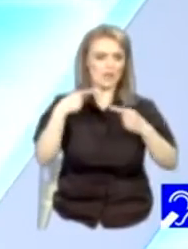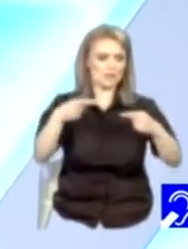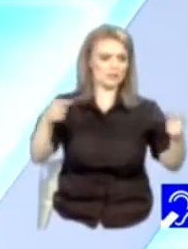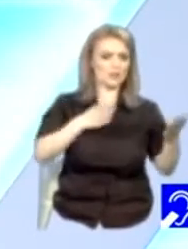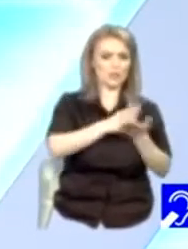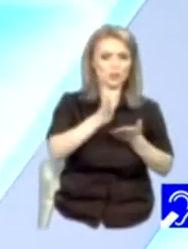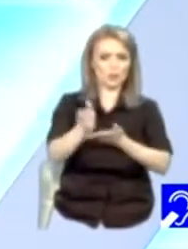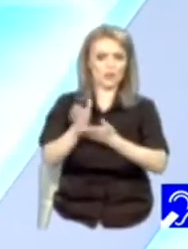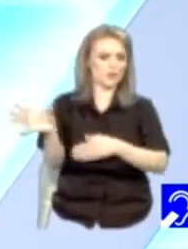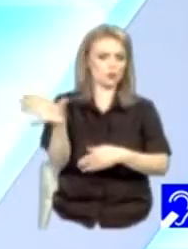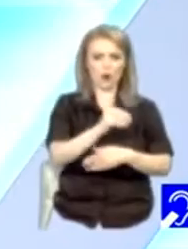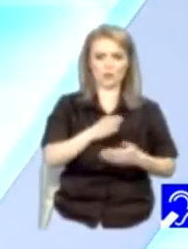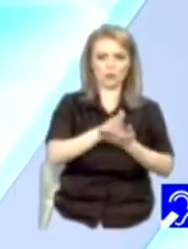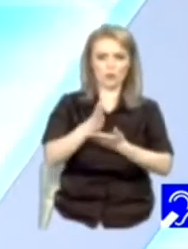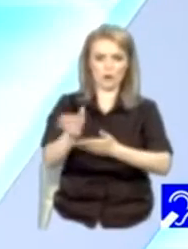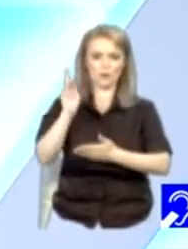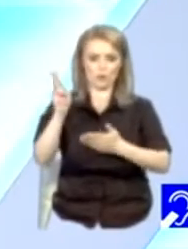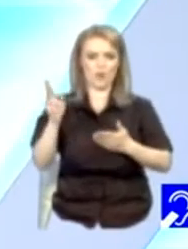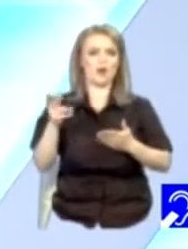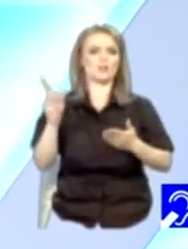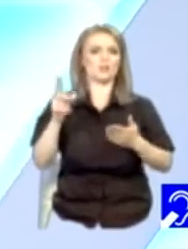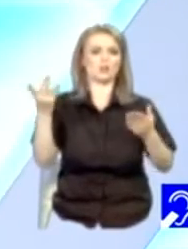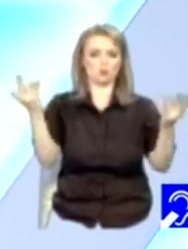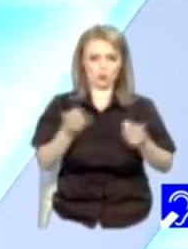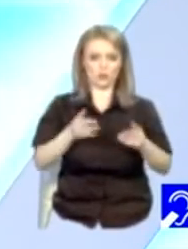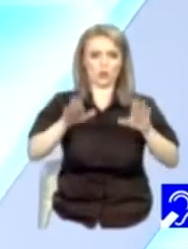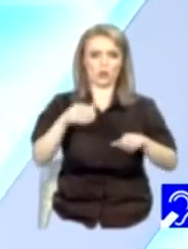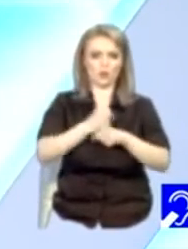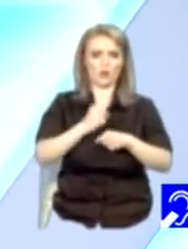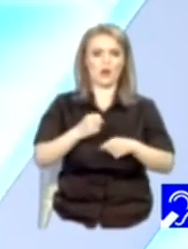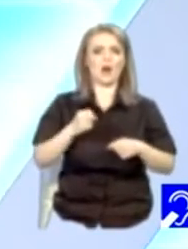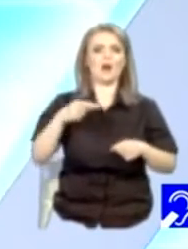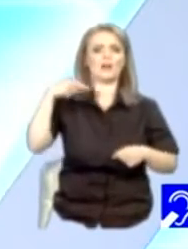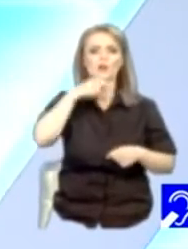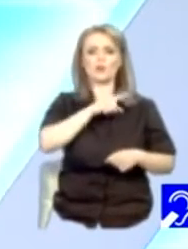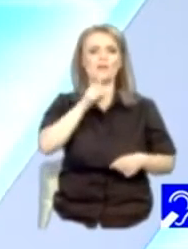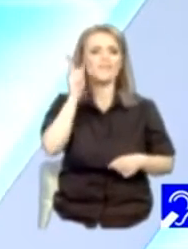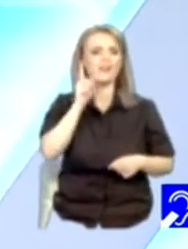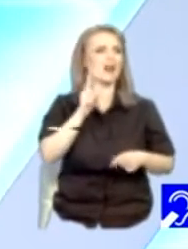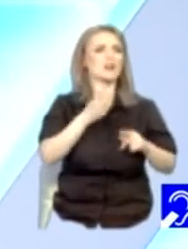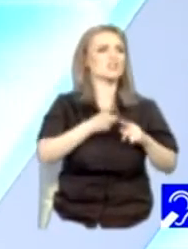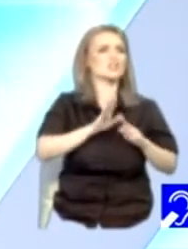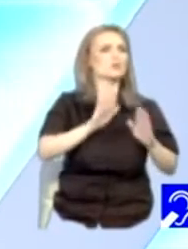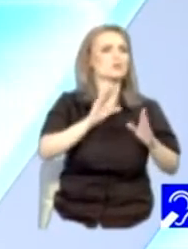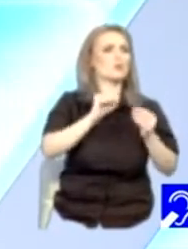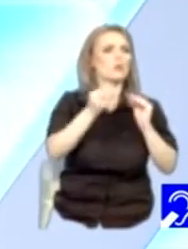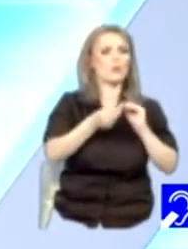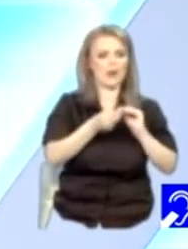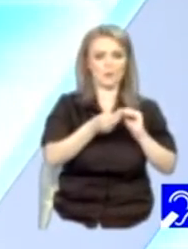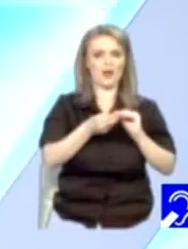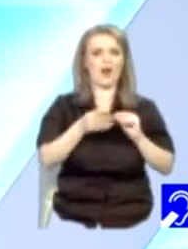sferele unde sunt necesare locuri de muncă. Economia verde nu înseamnă o problemă sau o